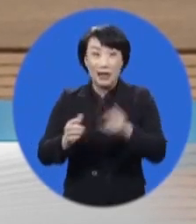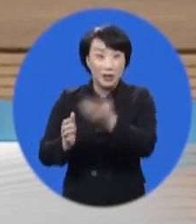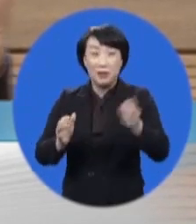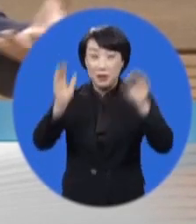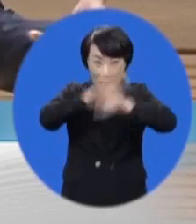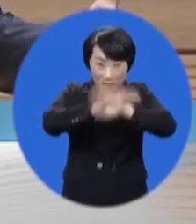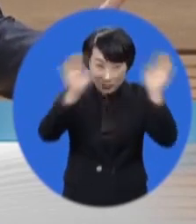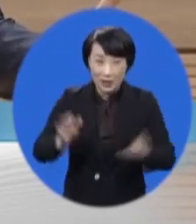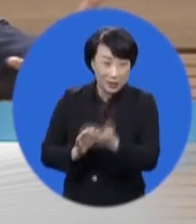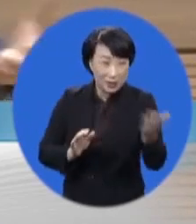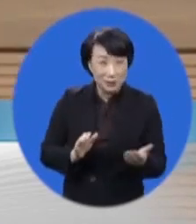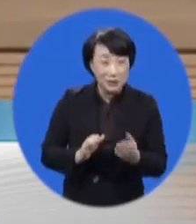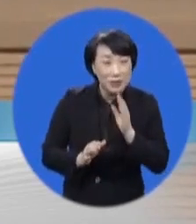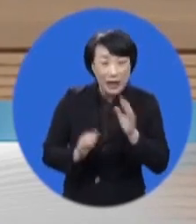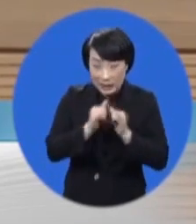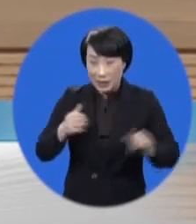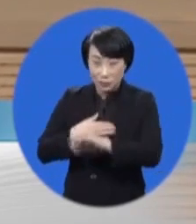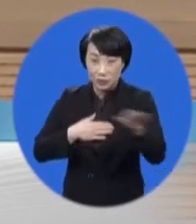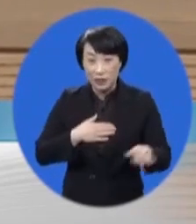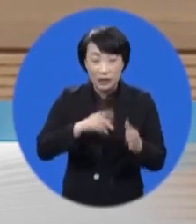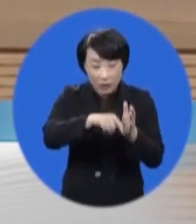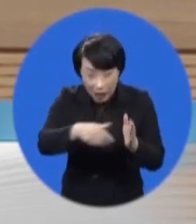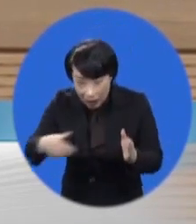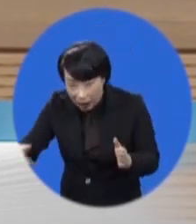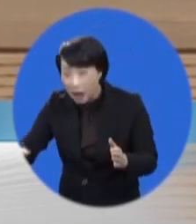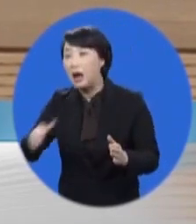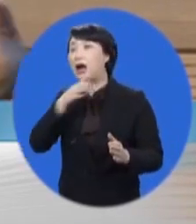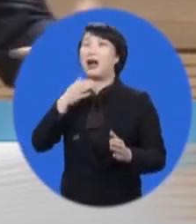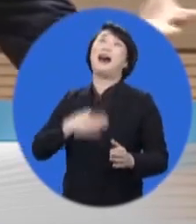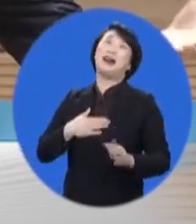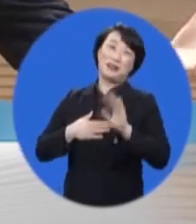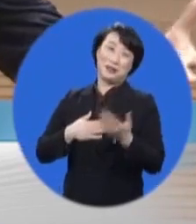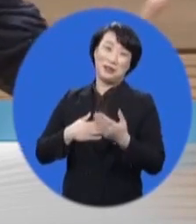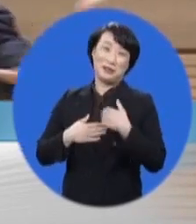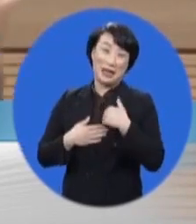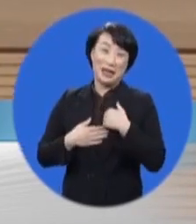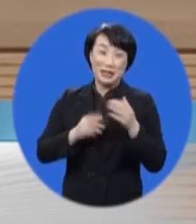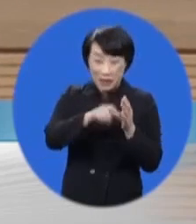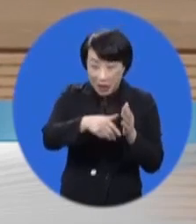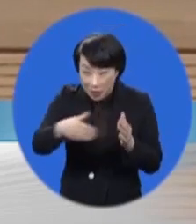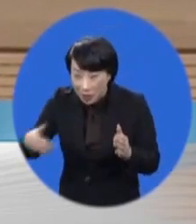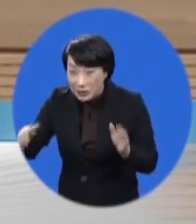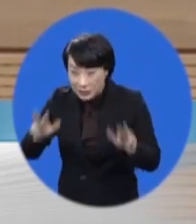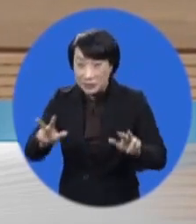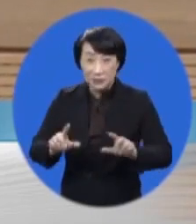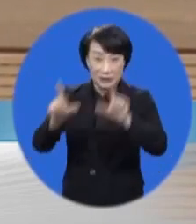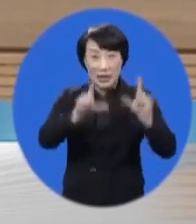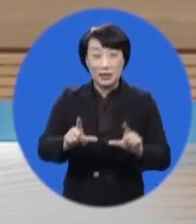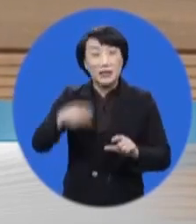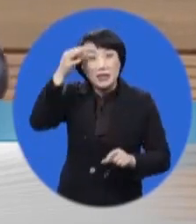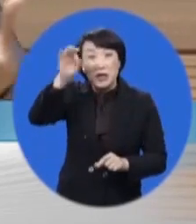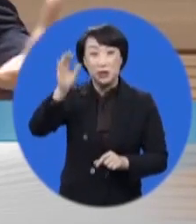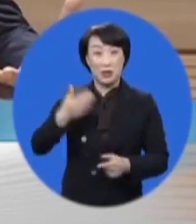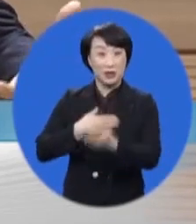통해서 우리 인생 속에 세월이 있음을 말해주고 있고, 내가 세월 속에서 지금 살고 있음을 인정하게